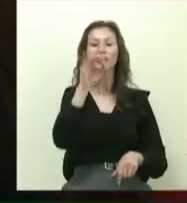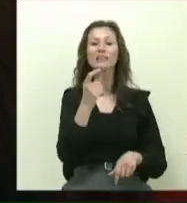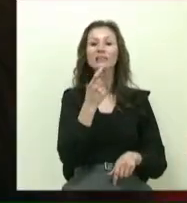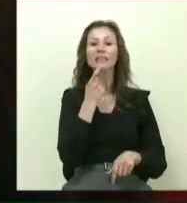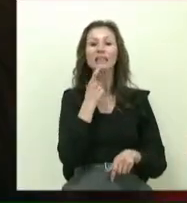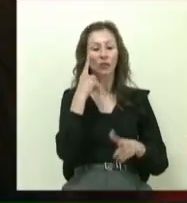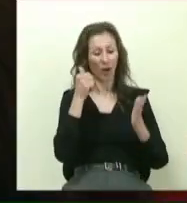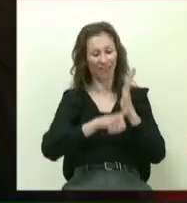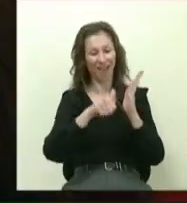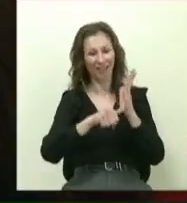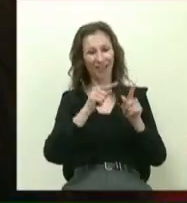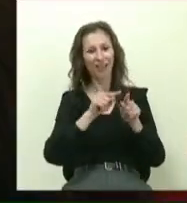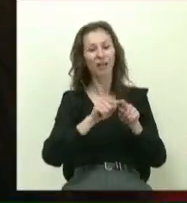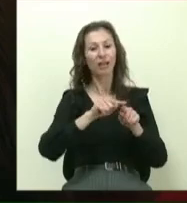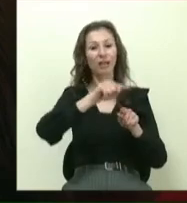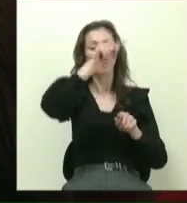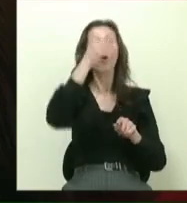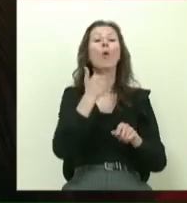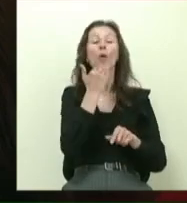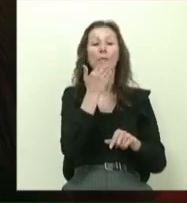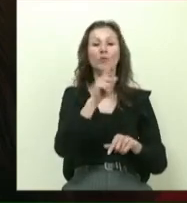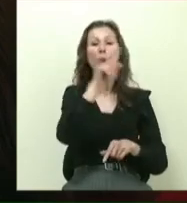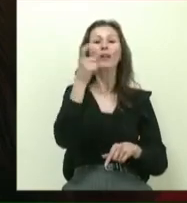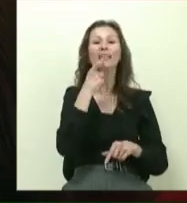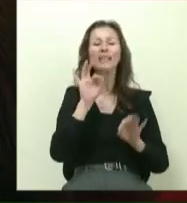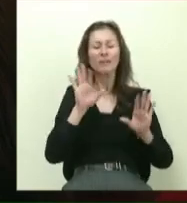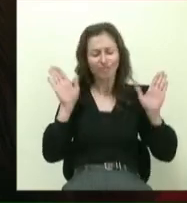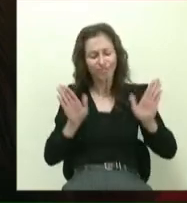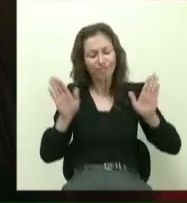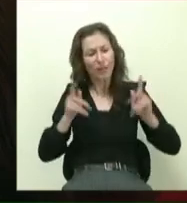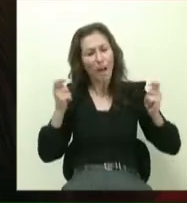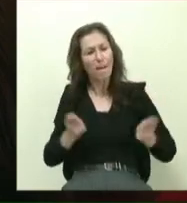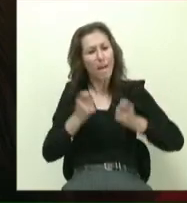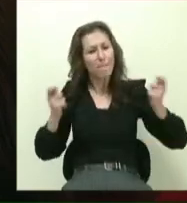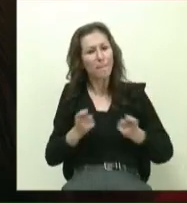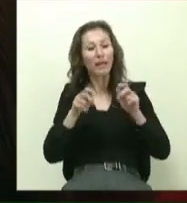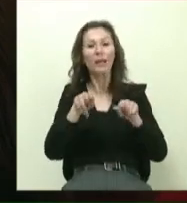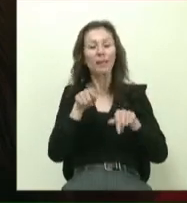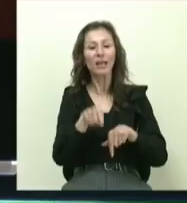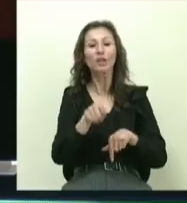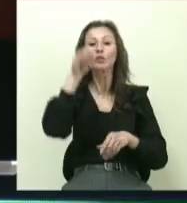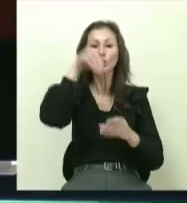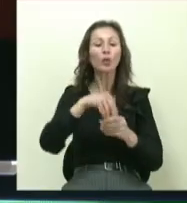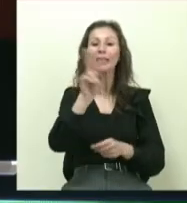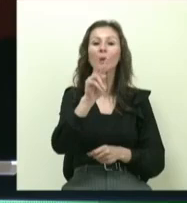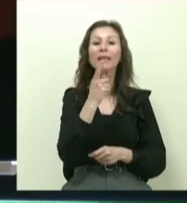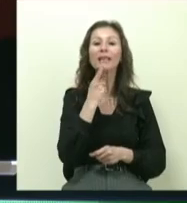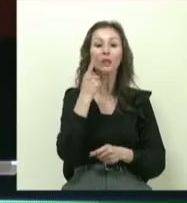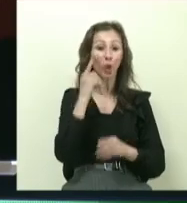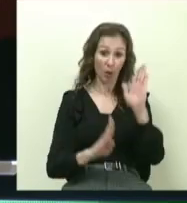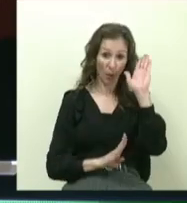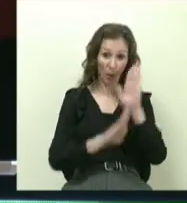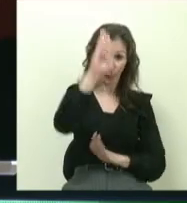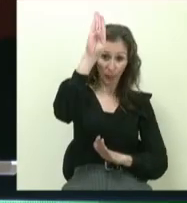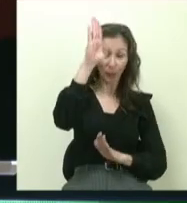havalanamaz takip eden on yılda kanat çırpmaya başlar Son 20 yılda ise kah dikey